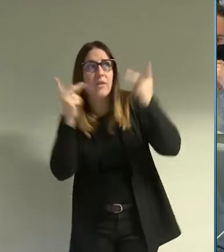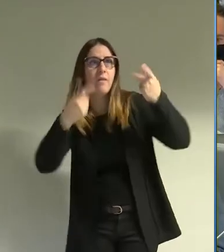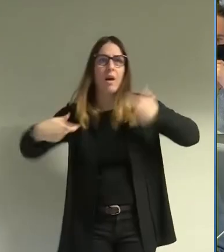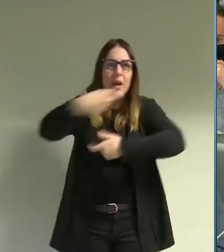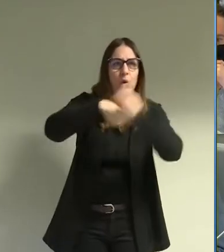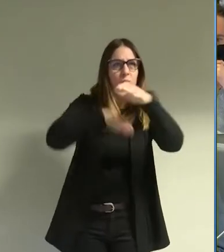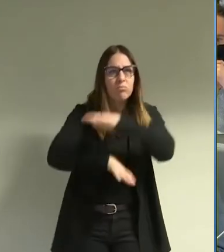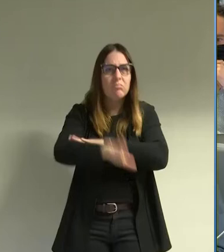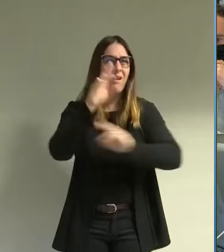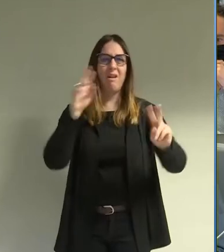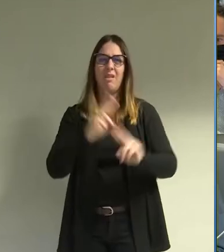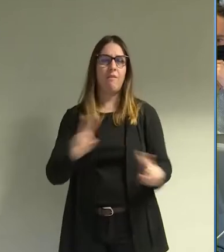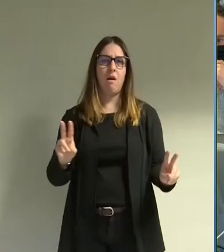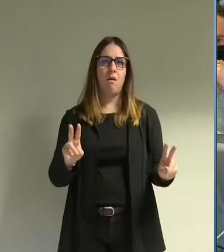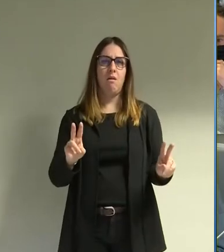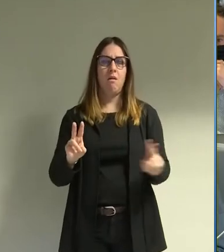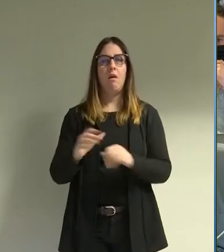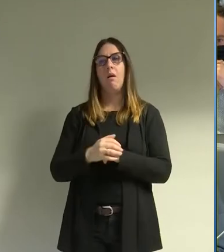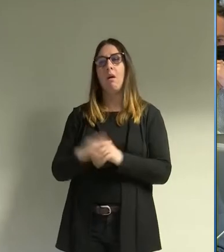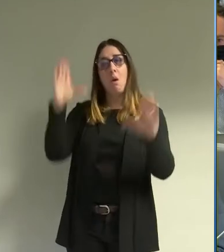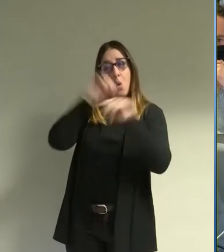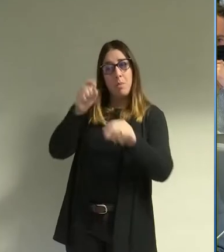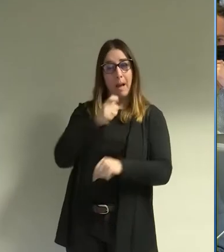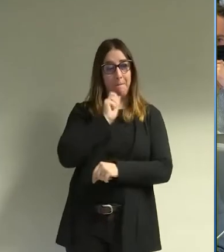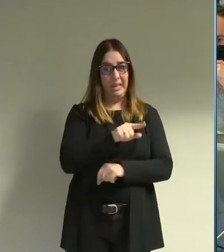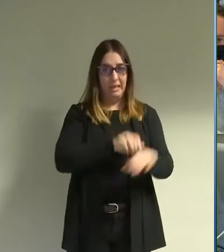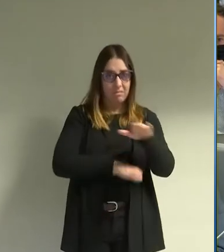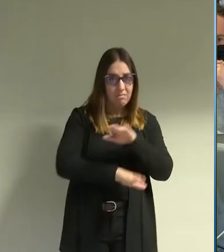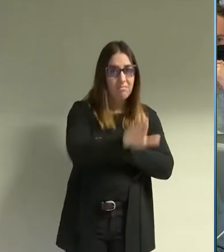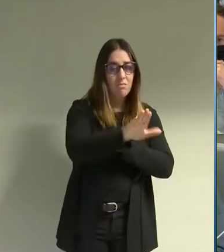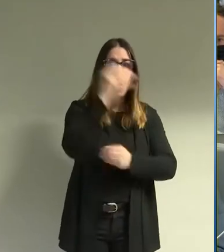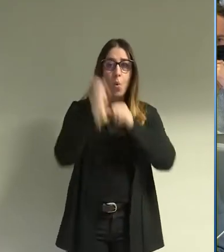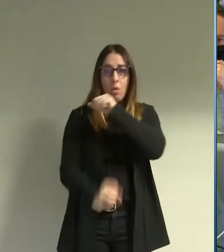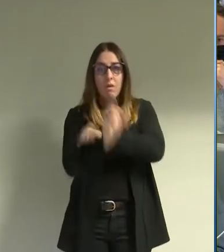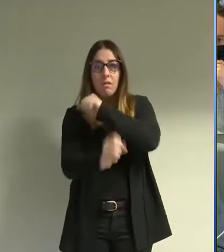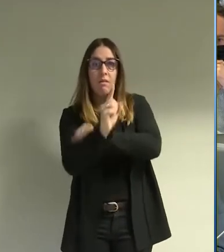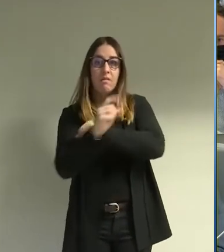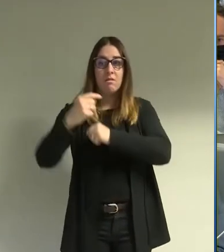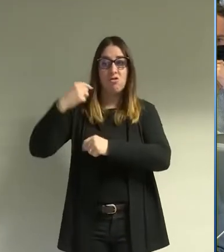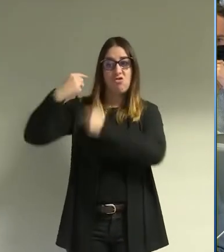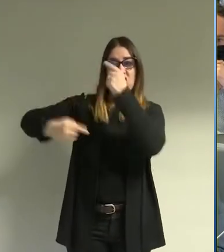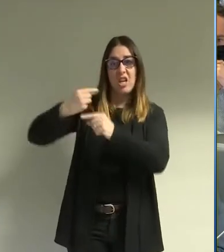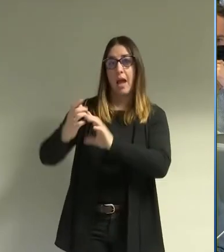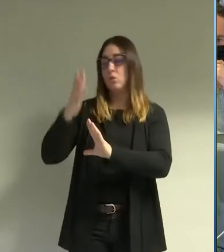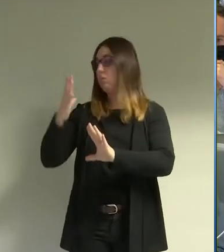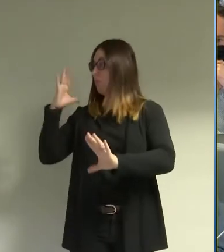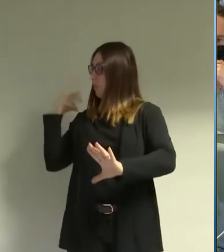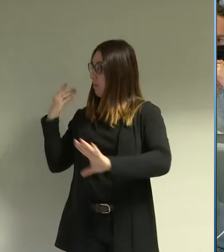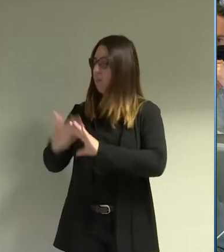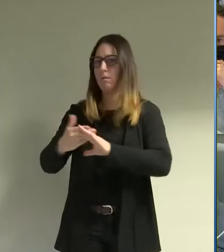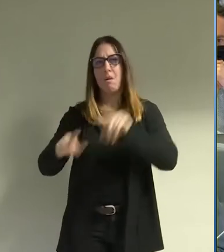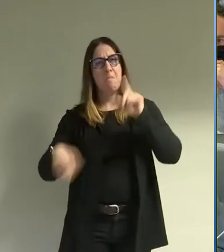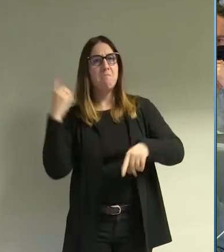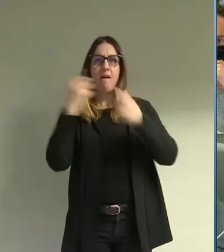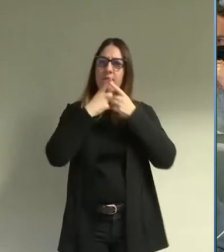je rappellerai d'abord que c'est aussi cette croissance et ses innovations qui ont permis aux générations précédentes de démocratiser le